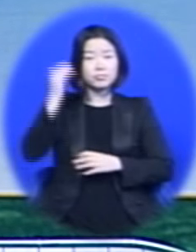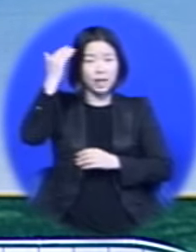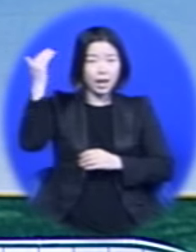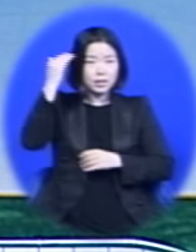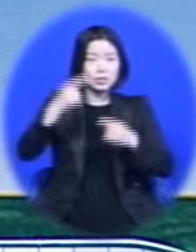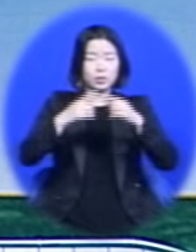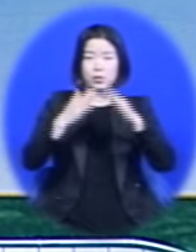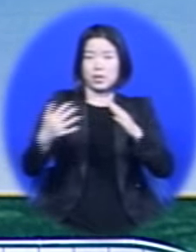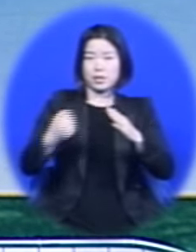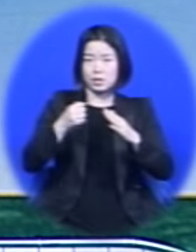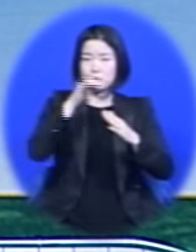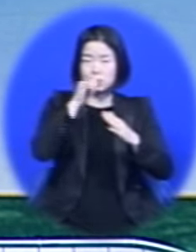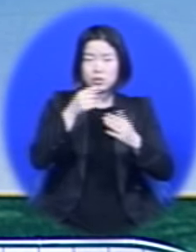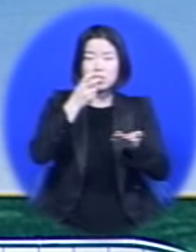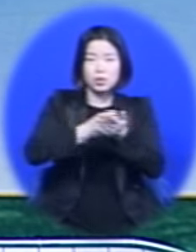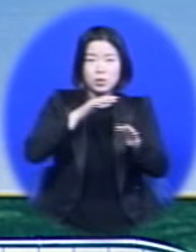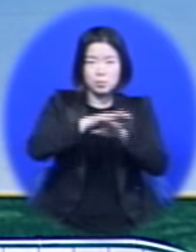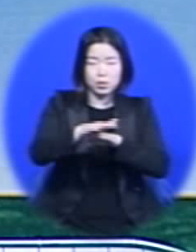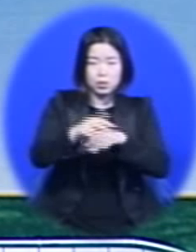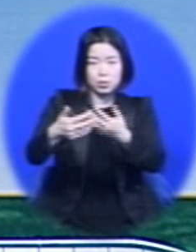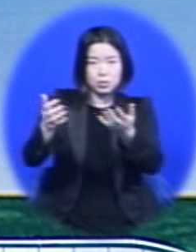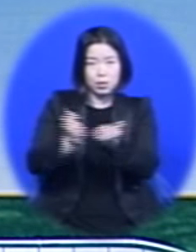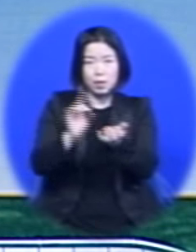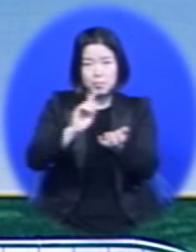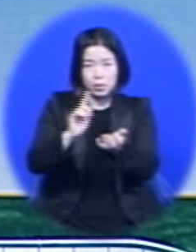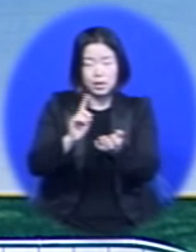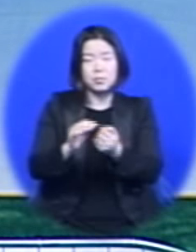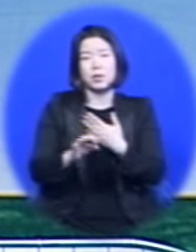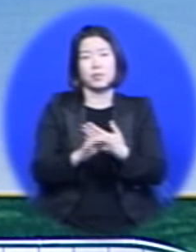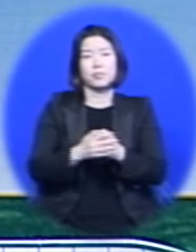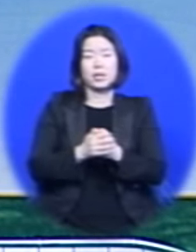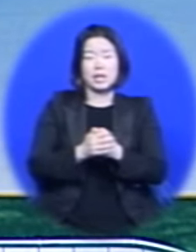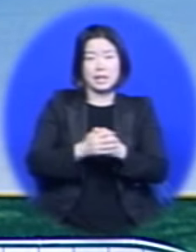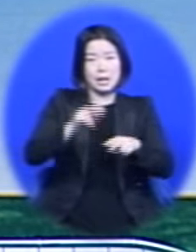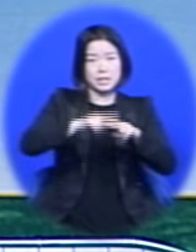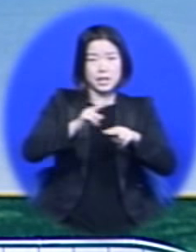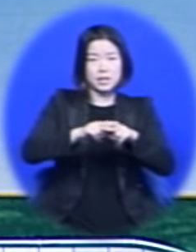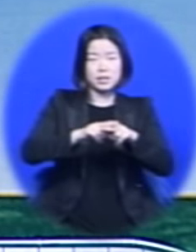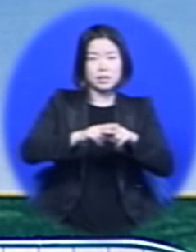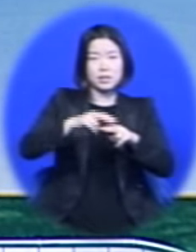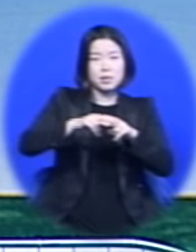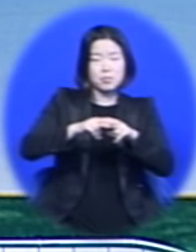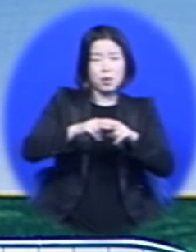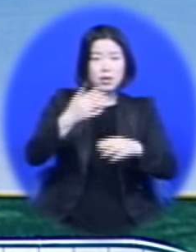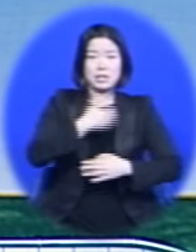한국교회가 가지고 있는 율법주의적인 경향 중에 또 하나는 직분을 계급이라고 생각하는 것입니다.